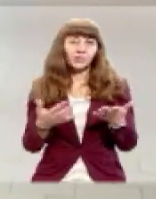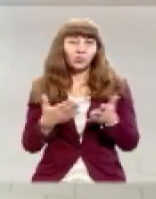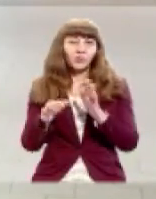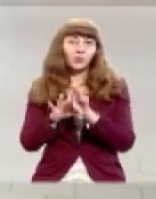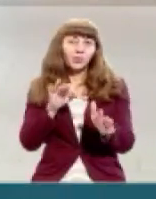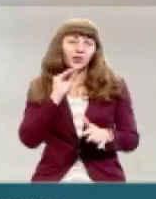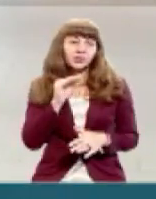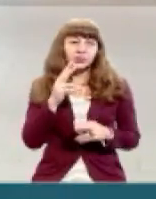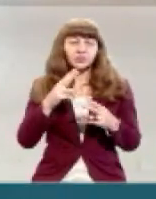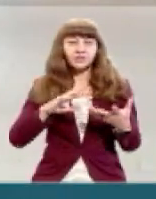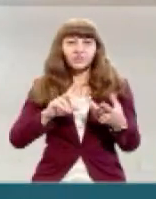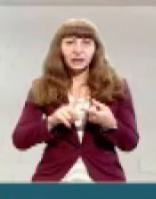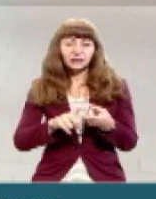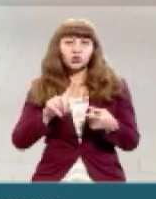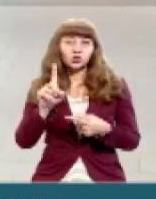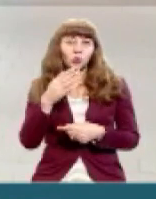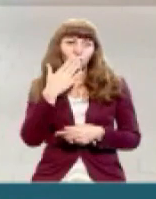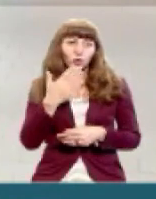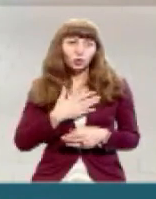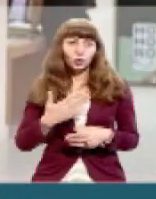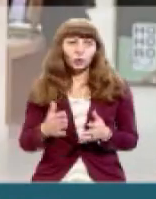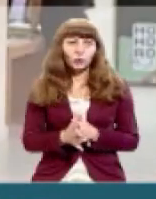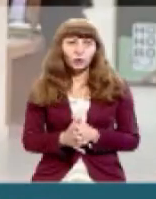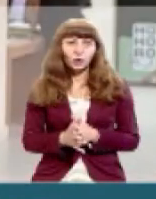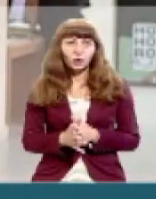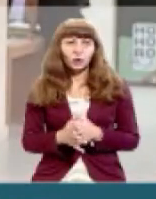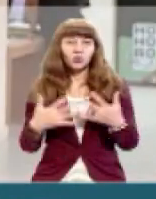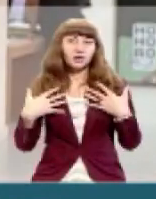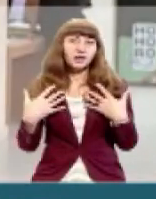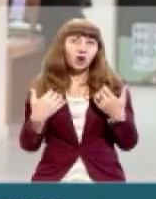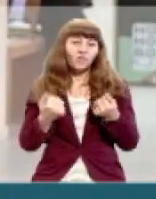спортты жақсы көремін, салауатты өмір салтын ұстанамын. Өзімнің арманымды орындау